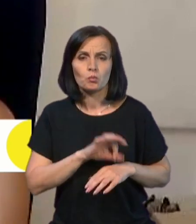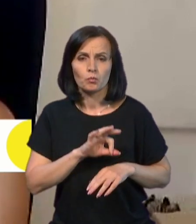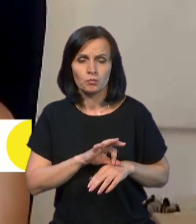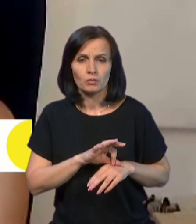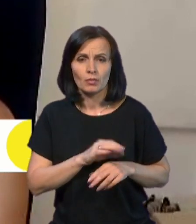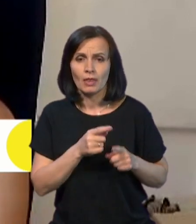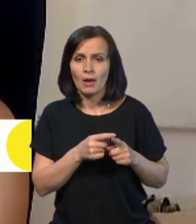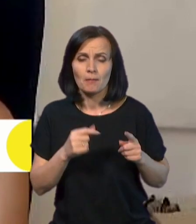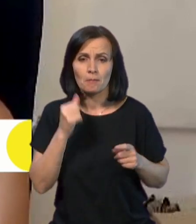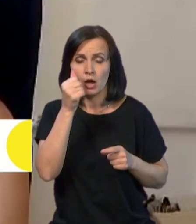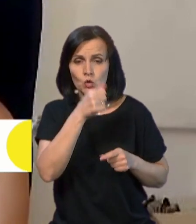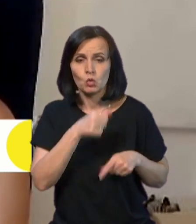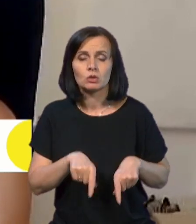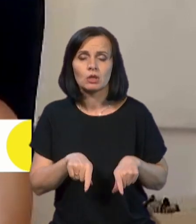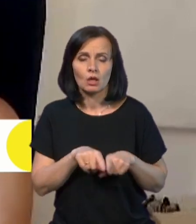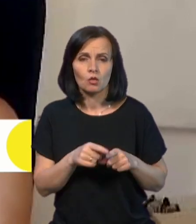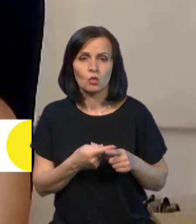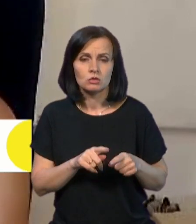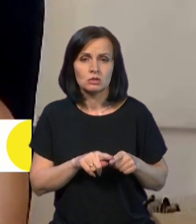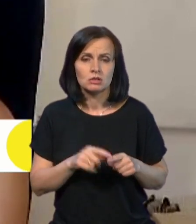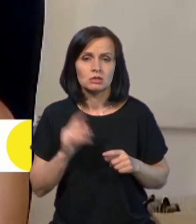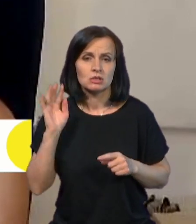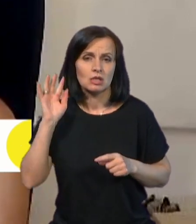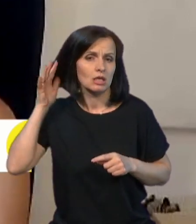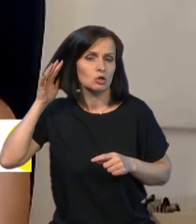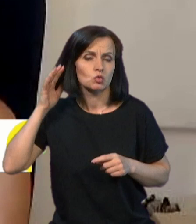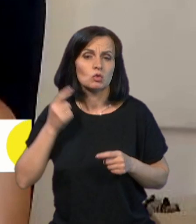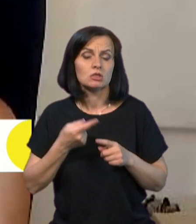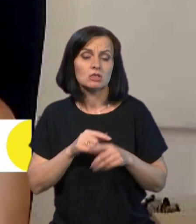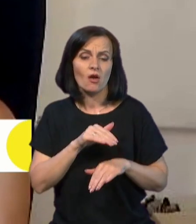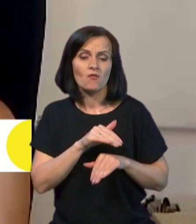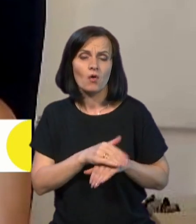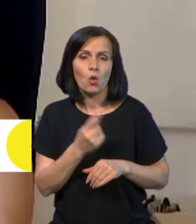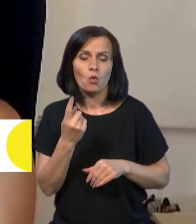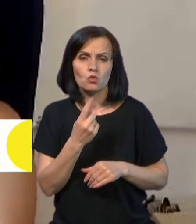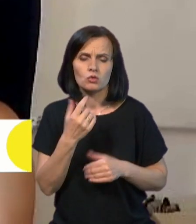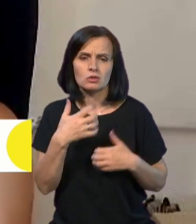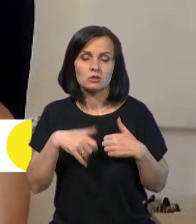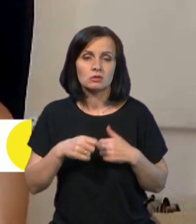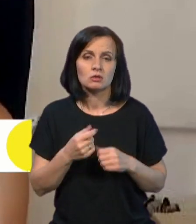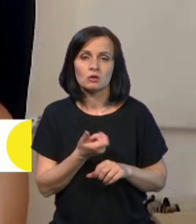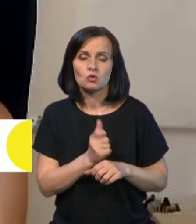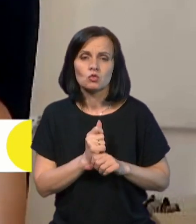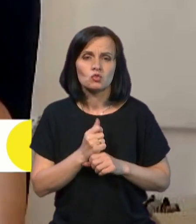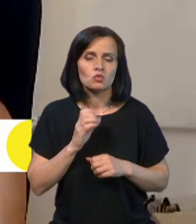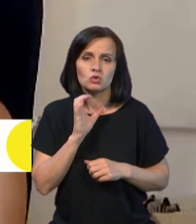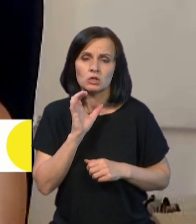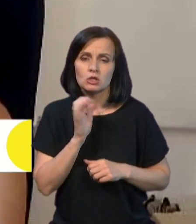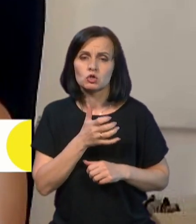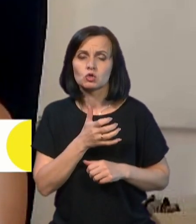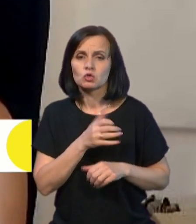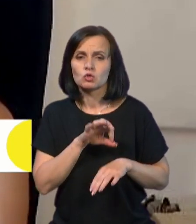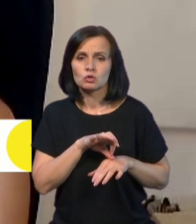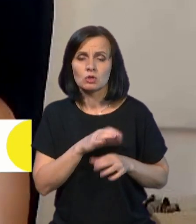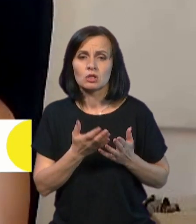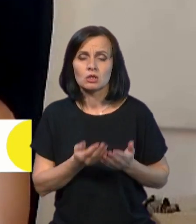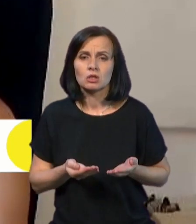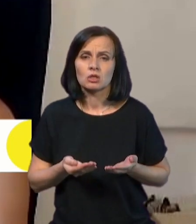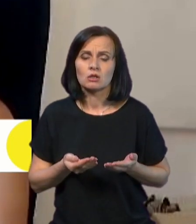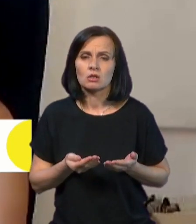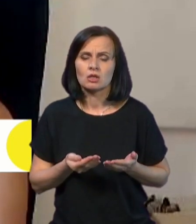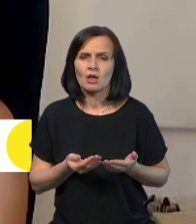самі, в себе вдома, змінюючи свій спосіб життя, це будучи фізично активним,